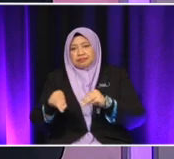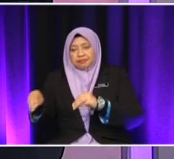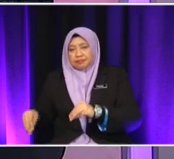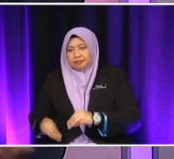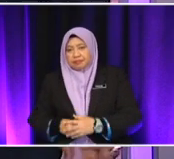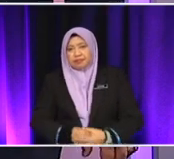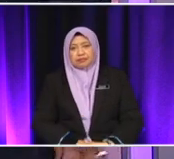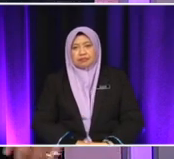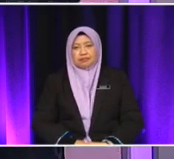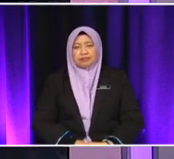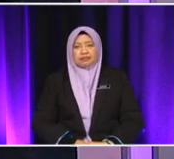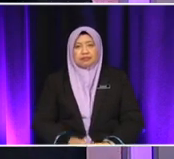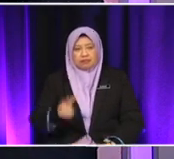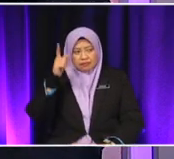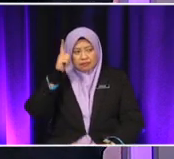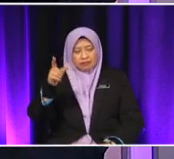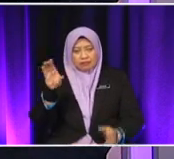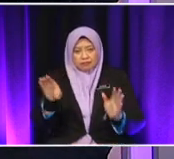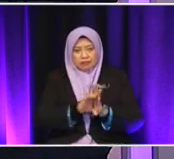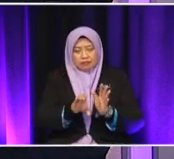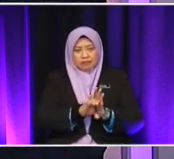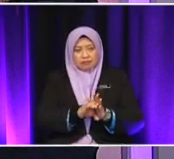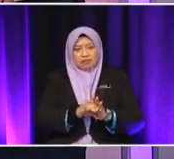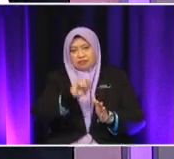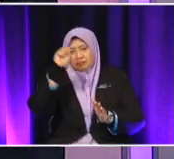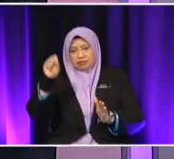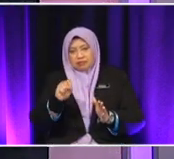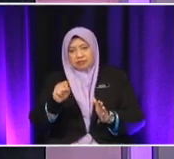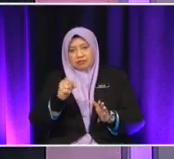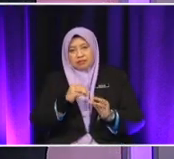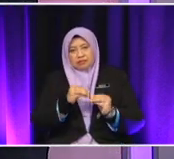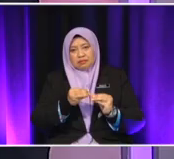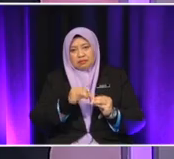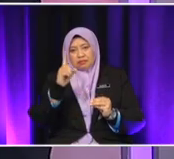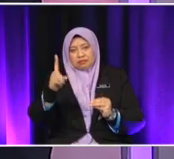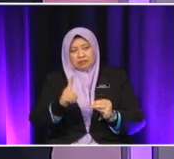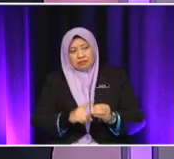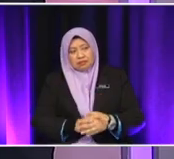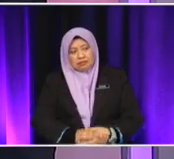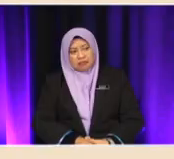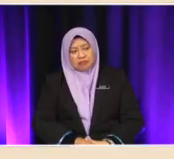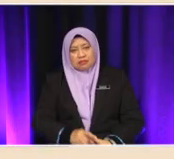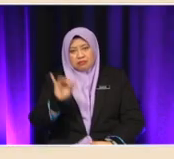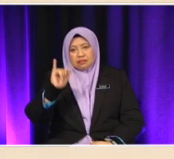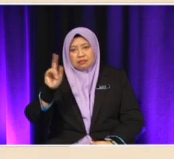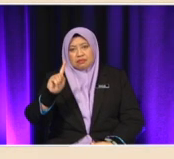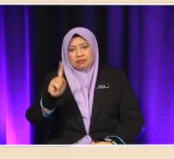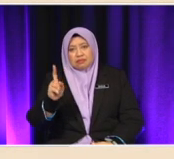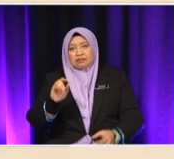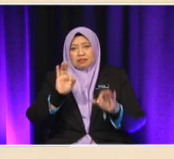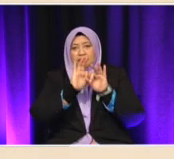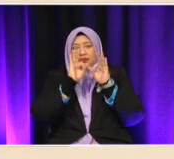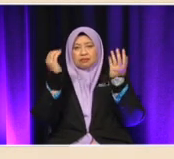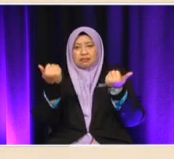Oke kita lihat contoh soal contoh yang pertama antara yang berikut yang mereka menyebabkan Firma